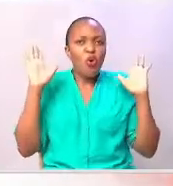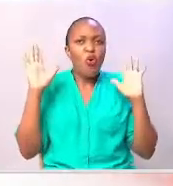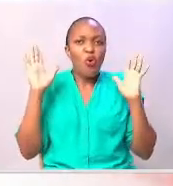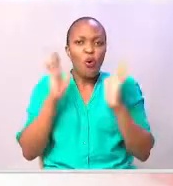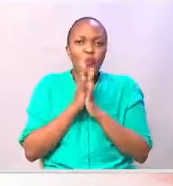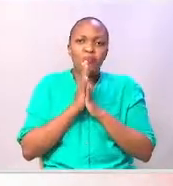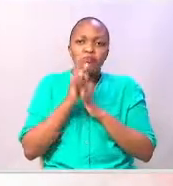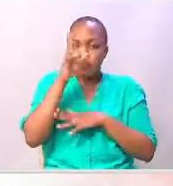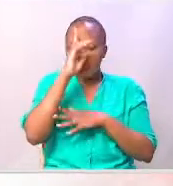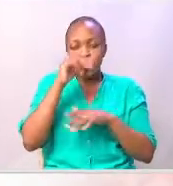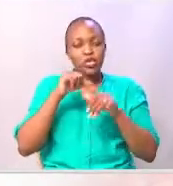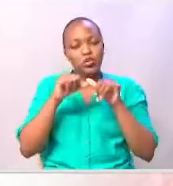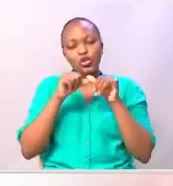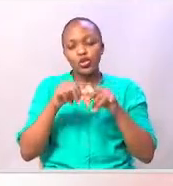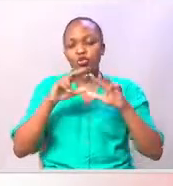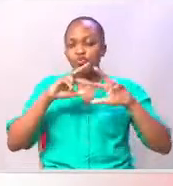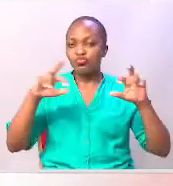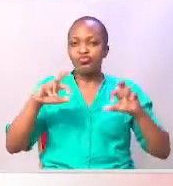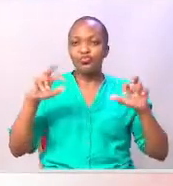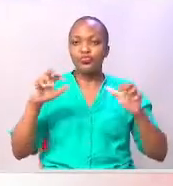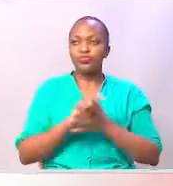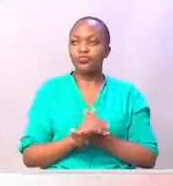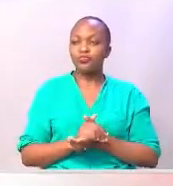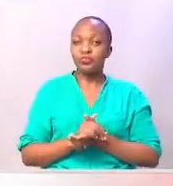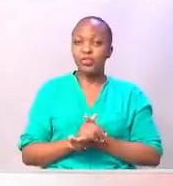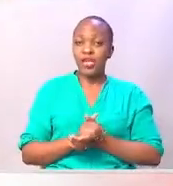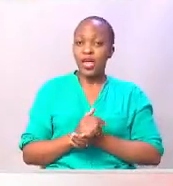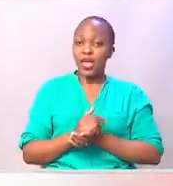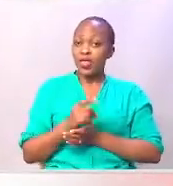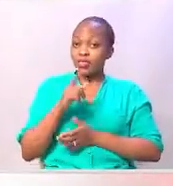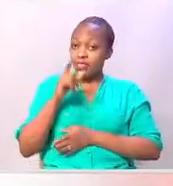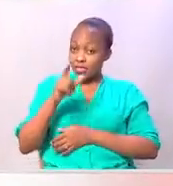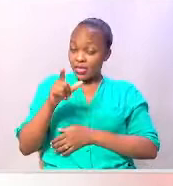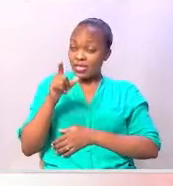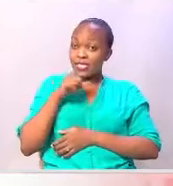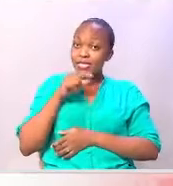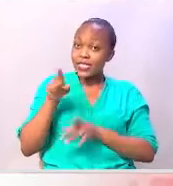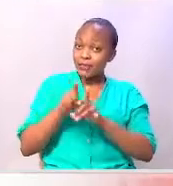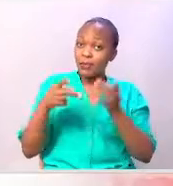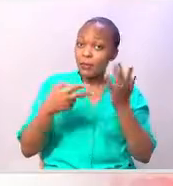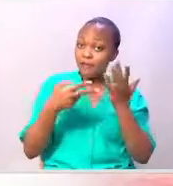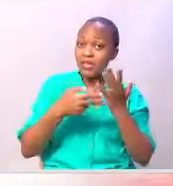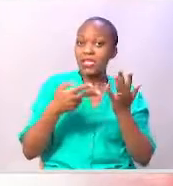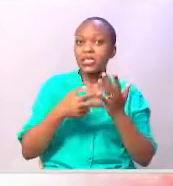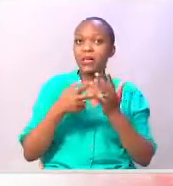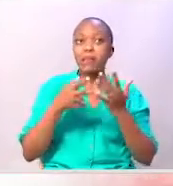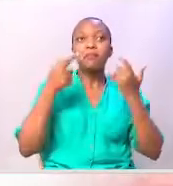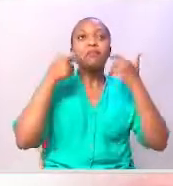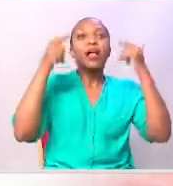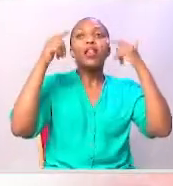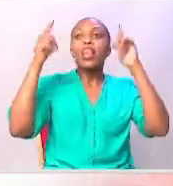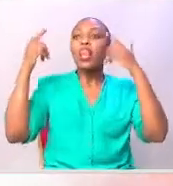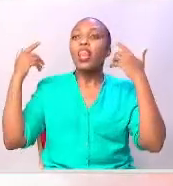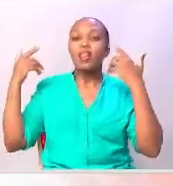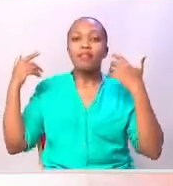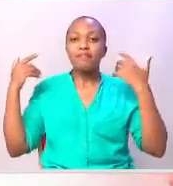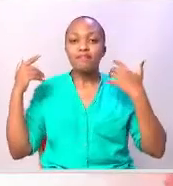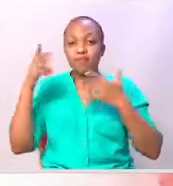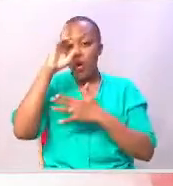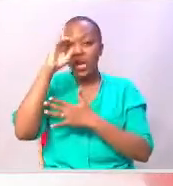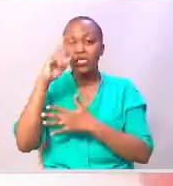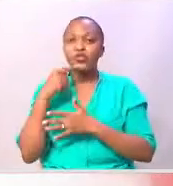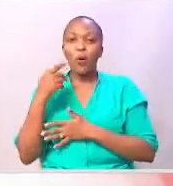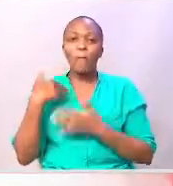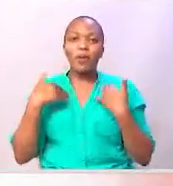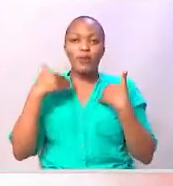Serikali kaendelea kufanya utafiti wao. Kijana mwenyewe ndiye alifanya watu wajue, njuu yeye ndiye alijipeleka police station. Na